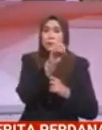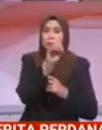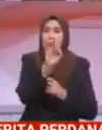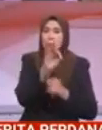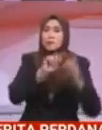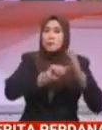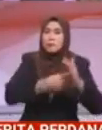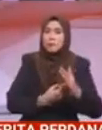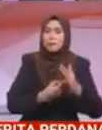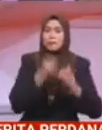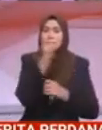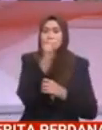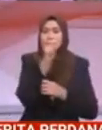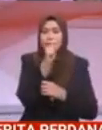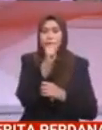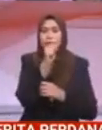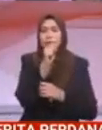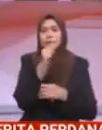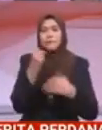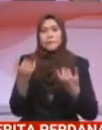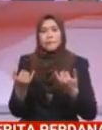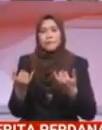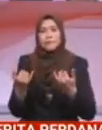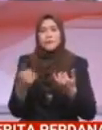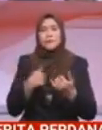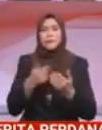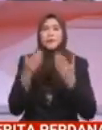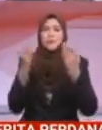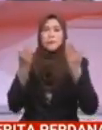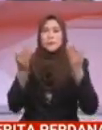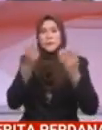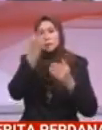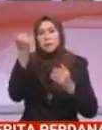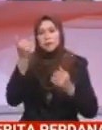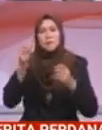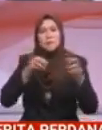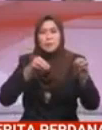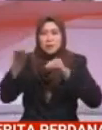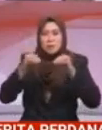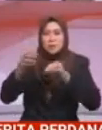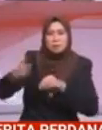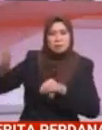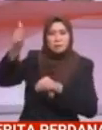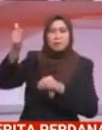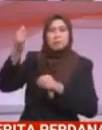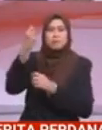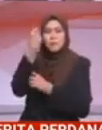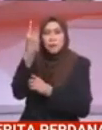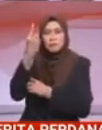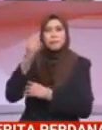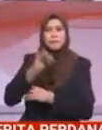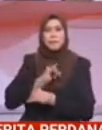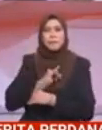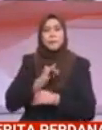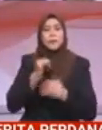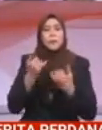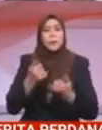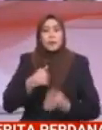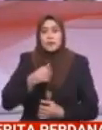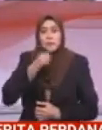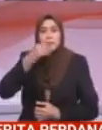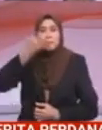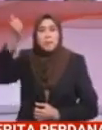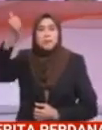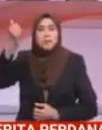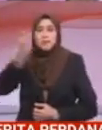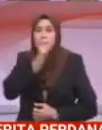2009 and dengan Universal Music, saya sangat bersyukur sebab dapat management yang sangat memahami. Walaupun saya bukan the best penyanyi